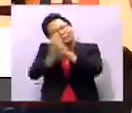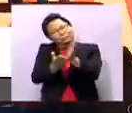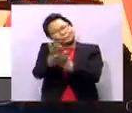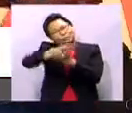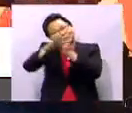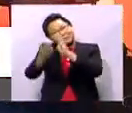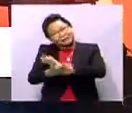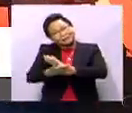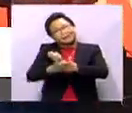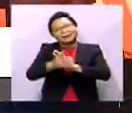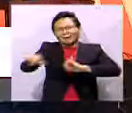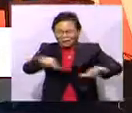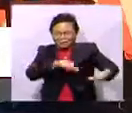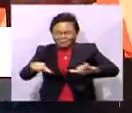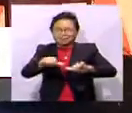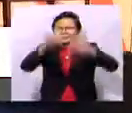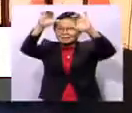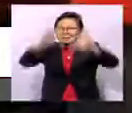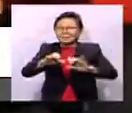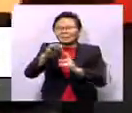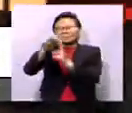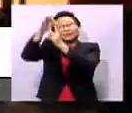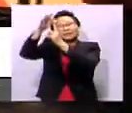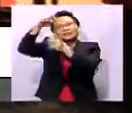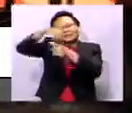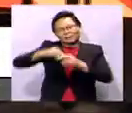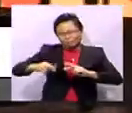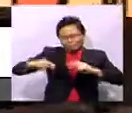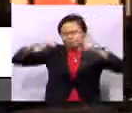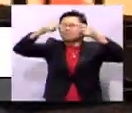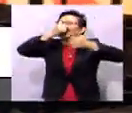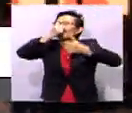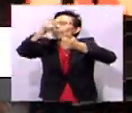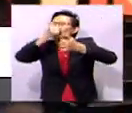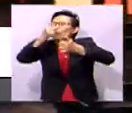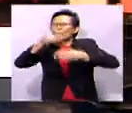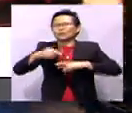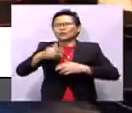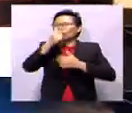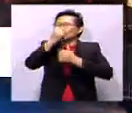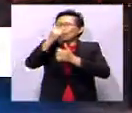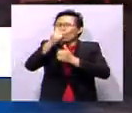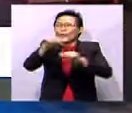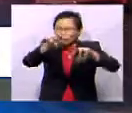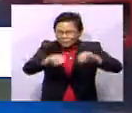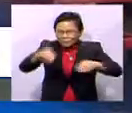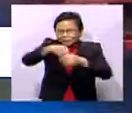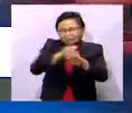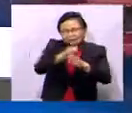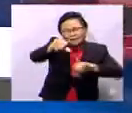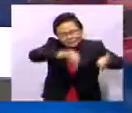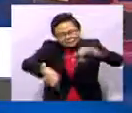sebagai salah satu aktiviti dan pendekatan strategik dalam meningkatkan minat pelajar kepada bidang sains dan